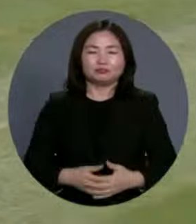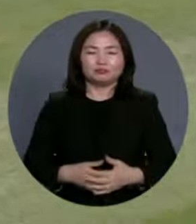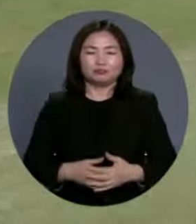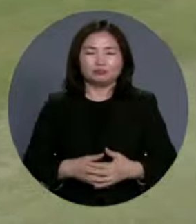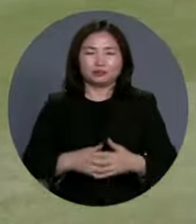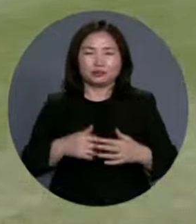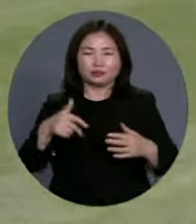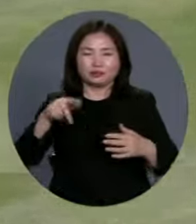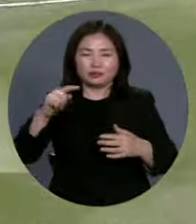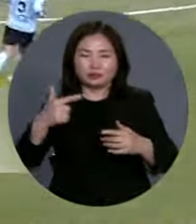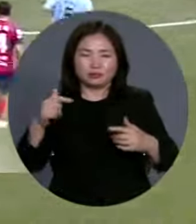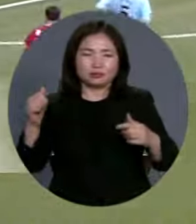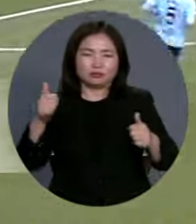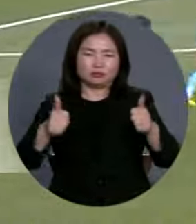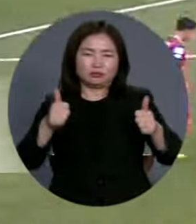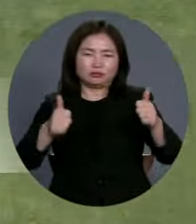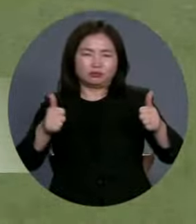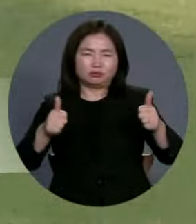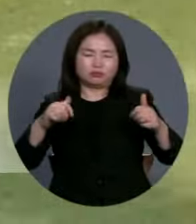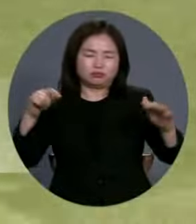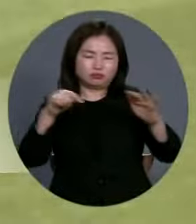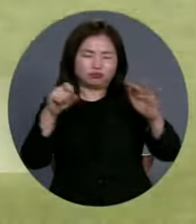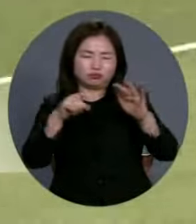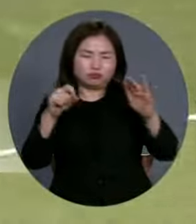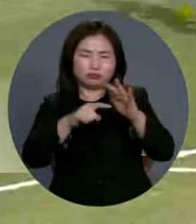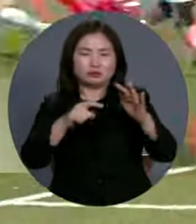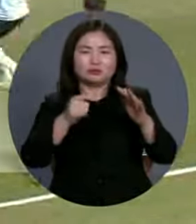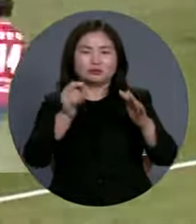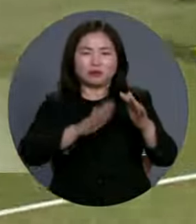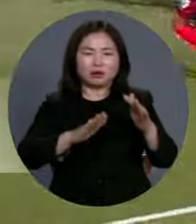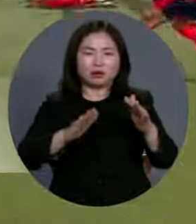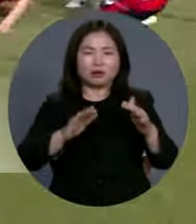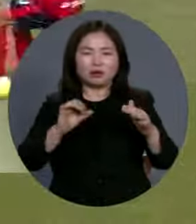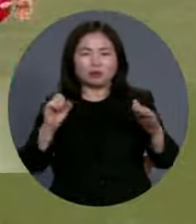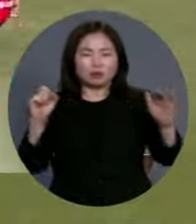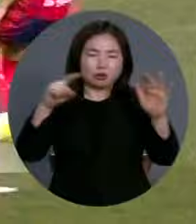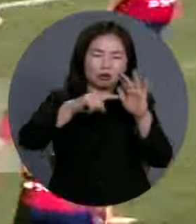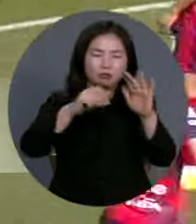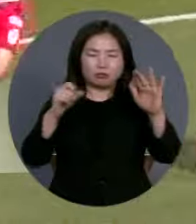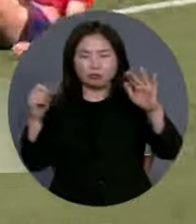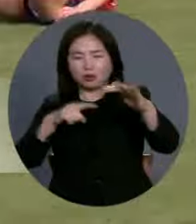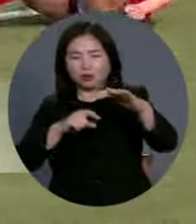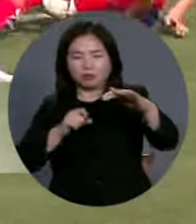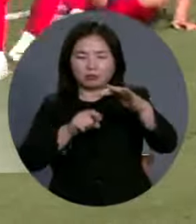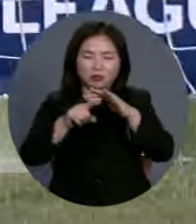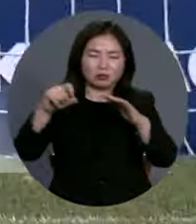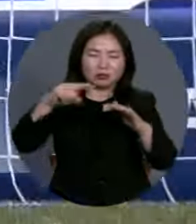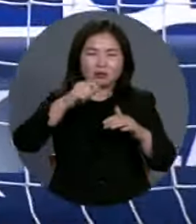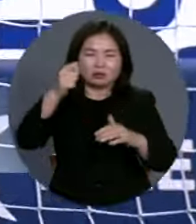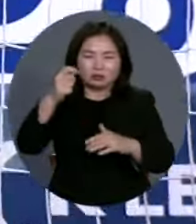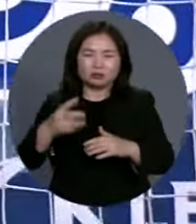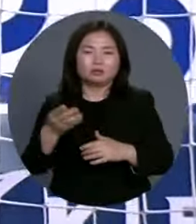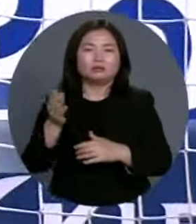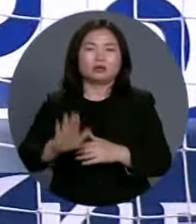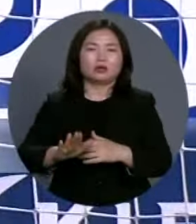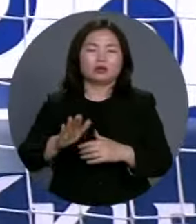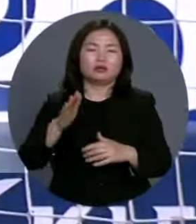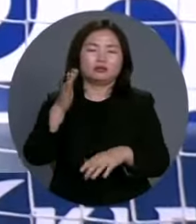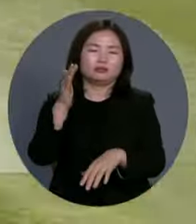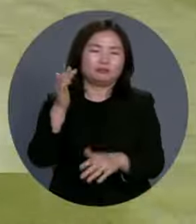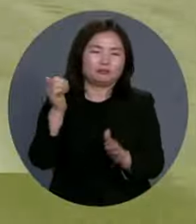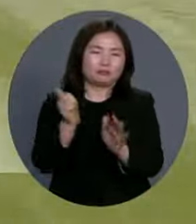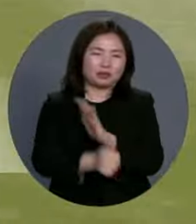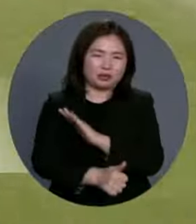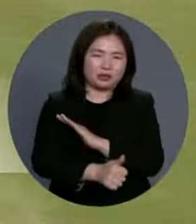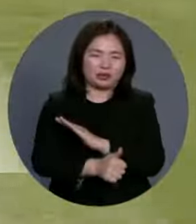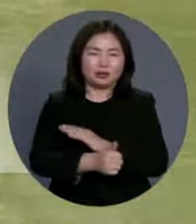전반 내내 경기를 압도했던 대구FC. 압도적 우위의 슈팅으로 여러 차례 결정적 장면을 만들었지만 끝내